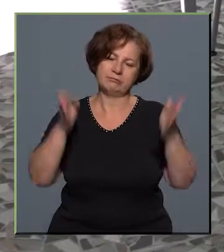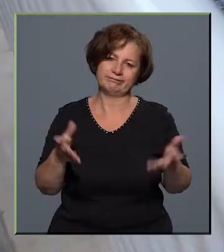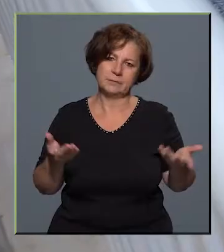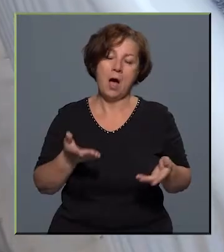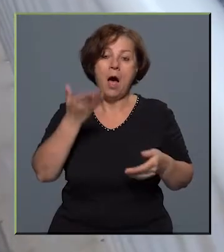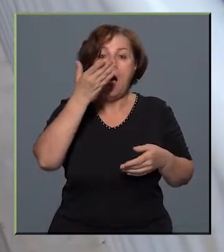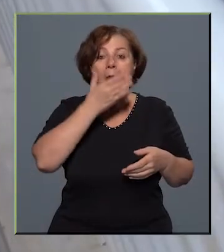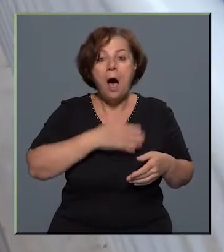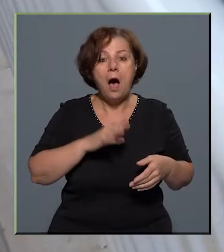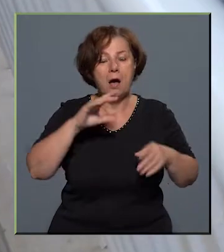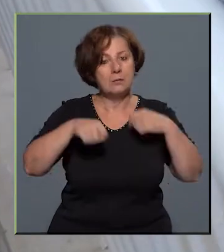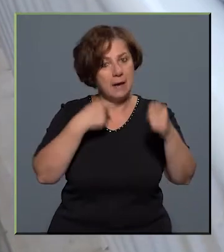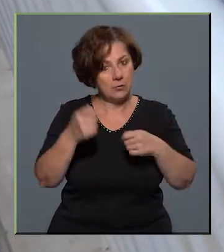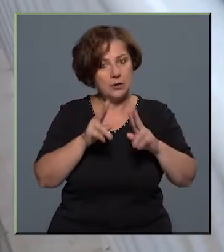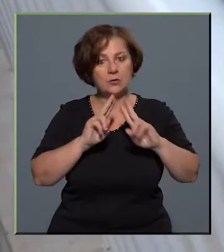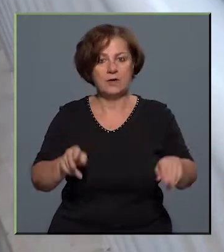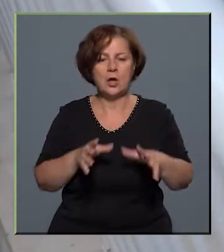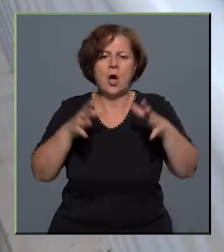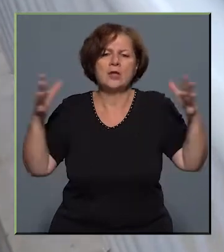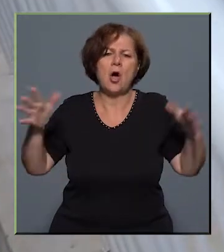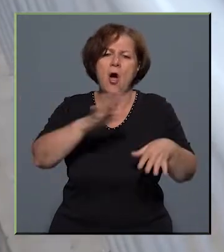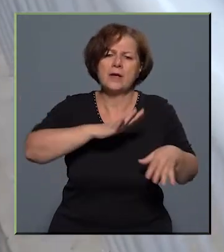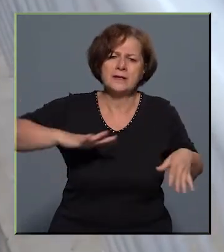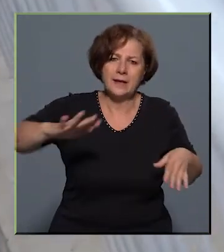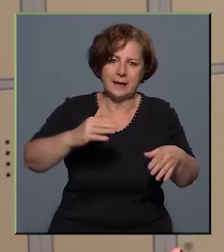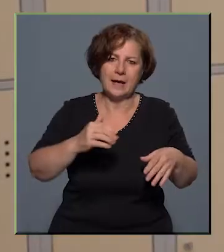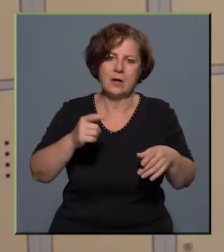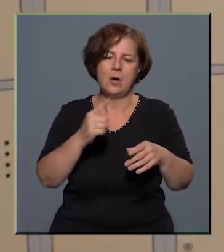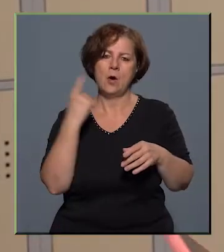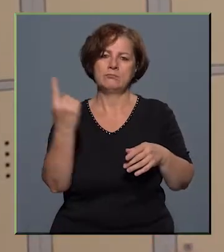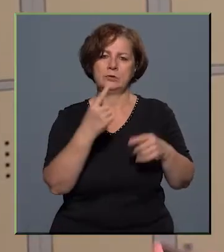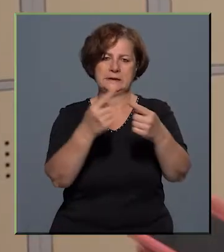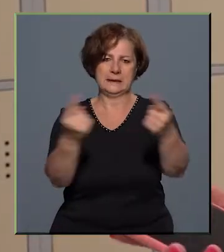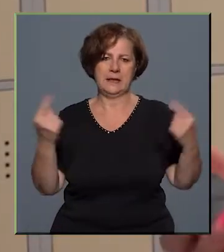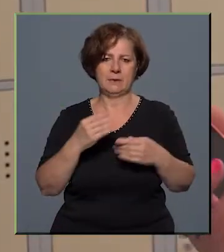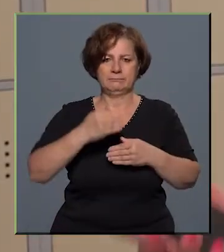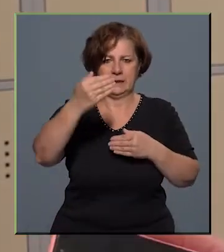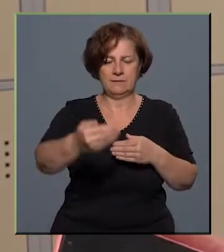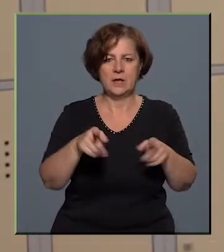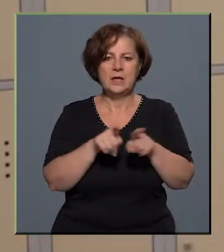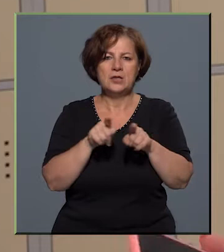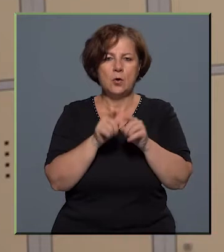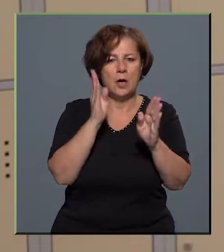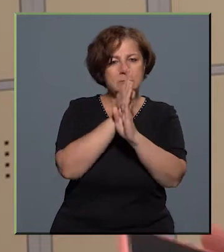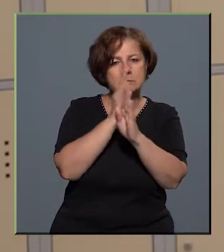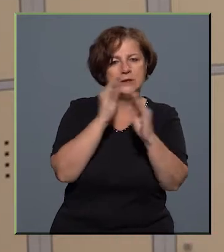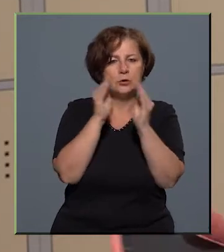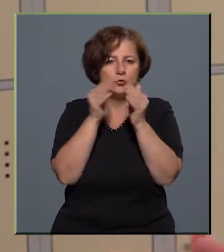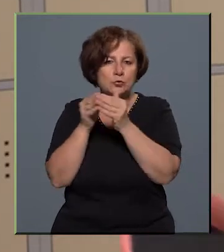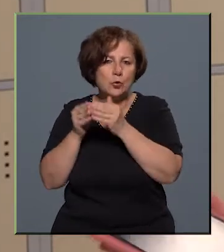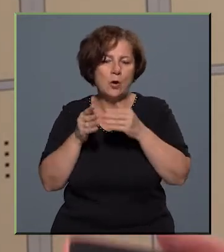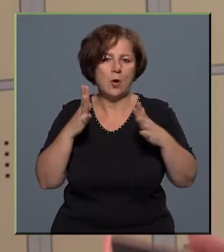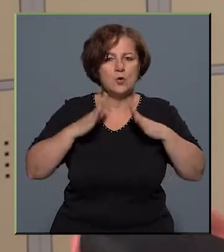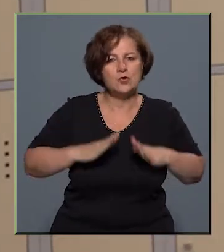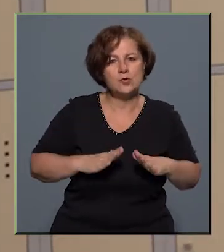Ha megoldható, jó, hogyha vannak nagy terek az osztálytermeken kívül, és hogy legyenek olyan kis zegzugok, ahol a gyerekek a szünetbe